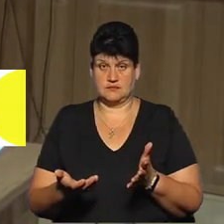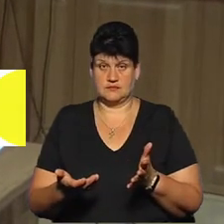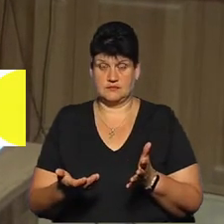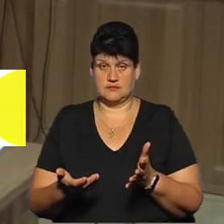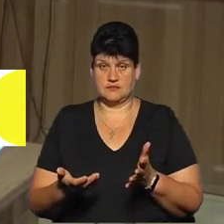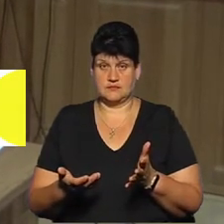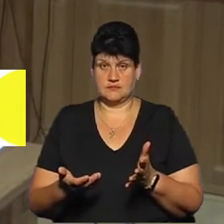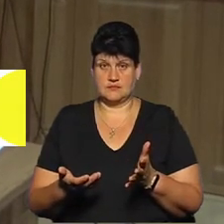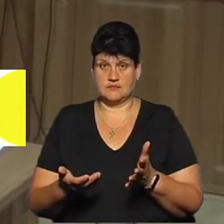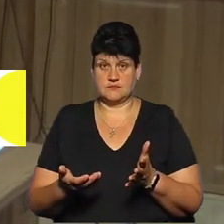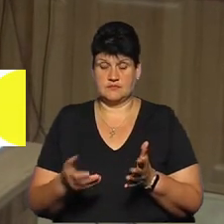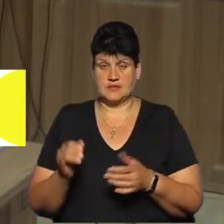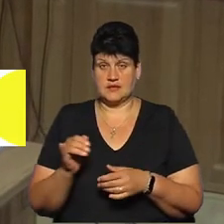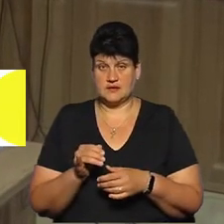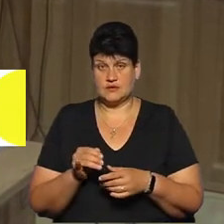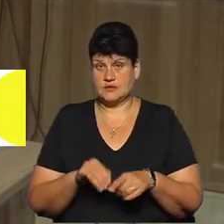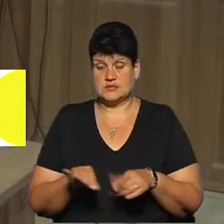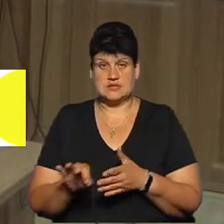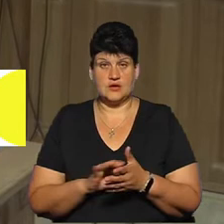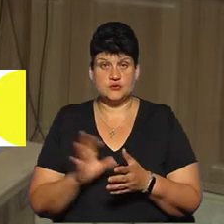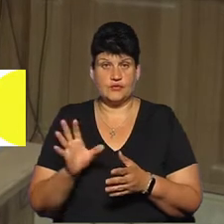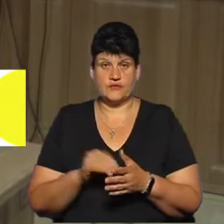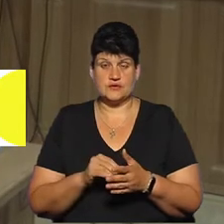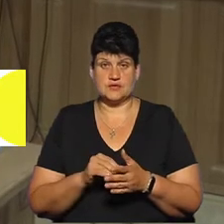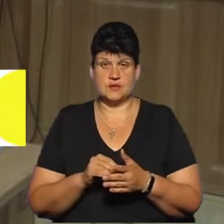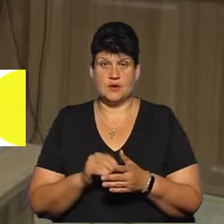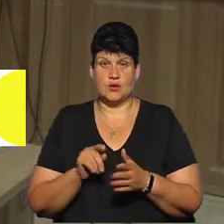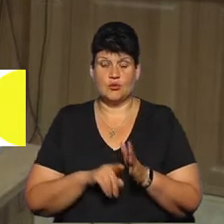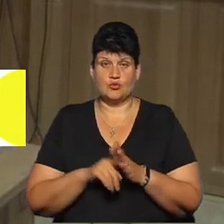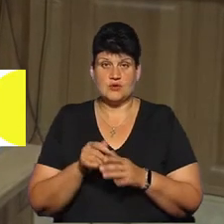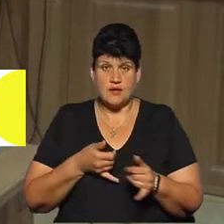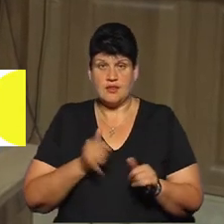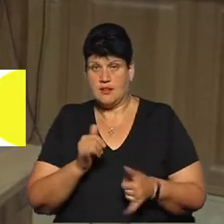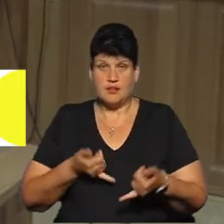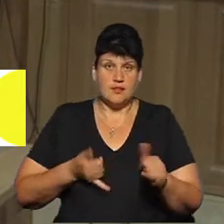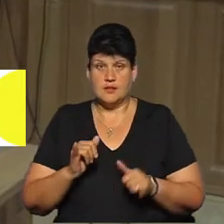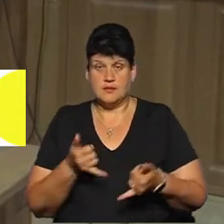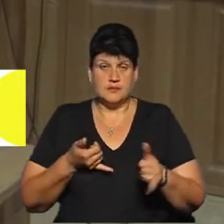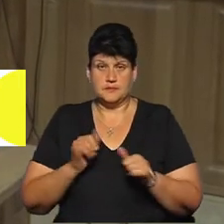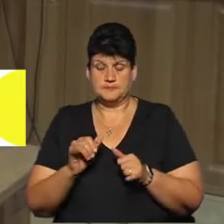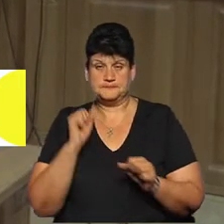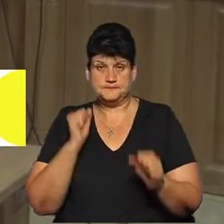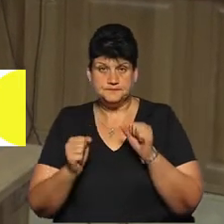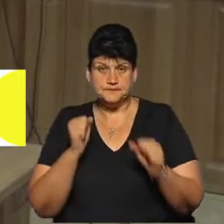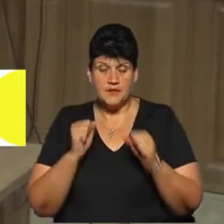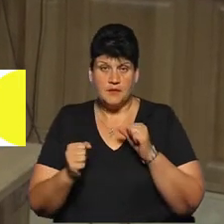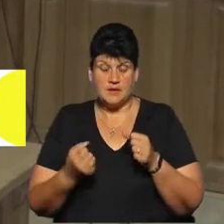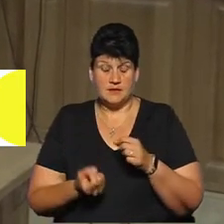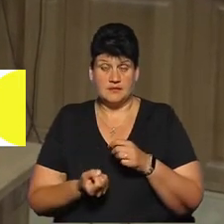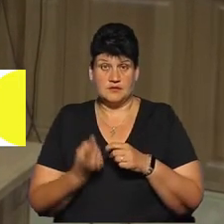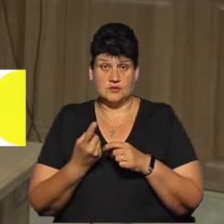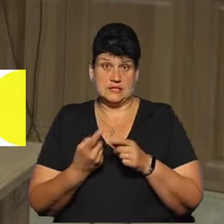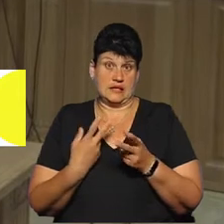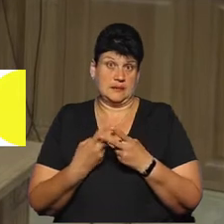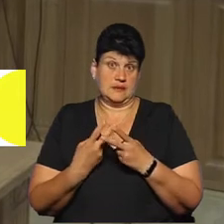І одночасно всі починають руками-ногами бити по цьому автомобілі. У мене перша виникла думка про те, що це кримінальні елементи,